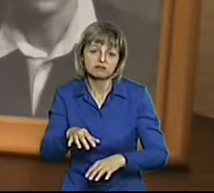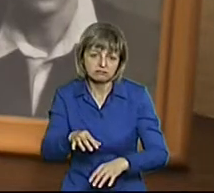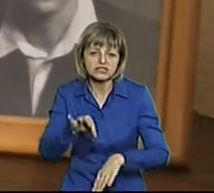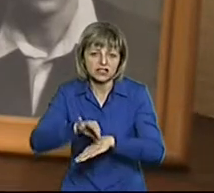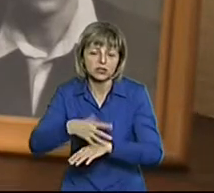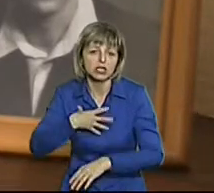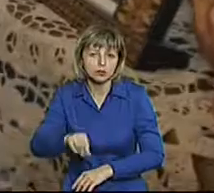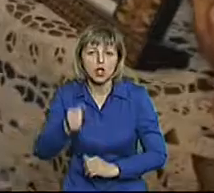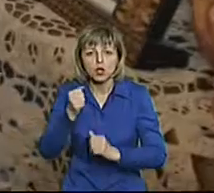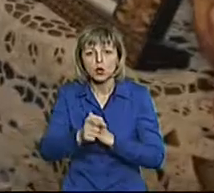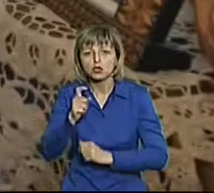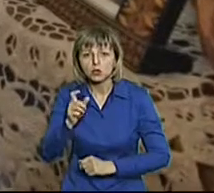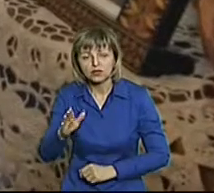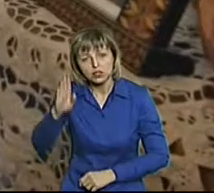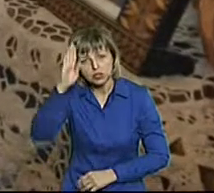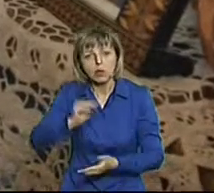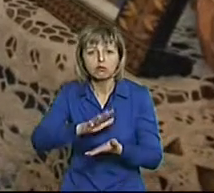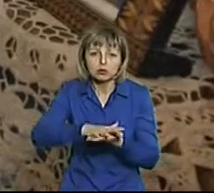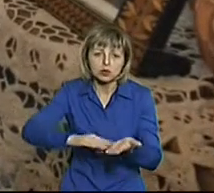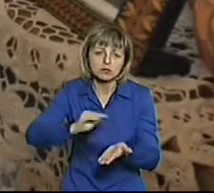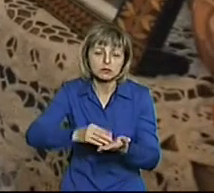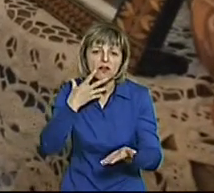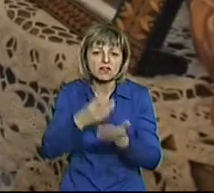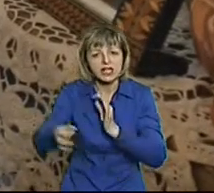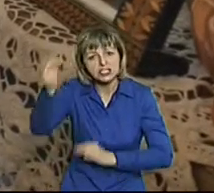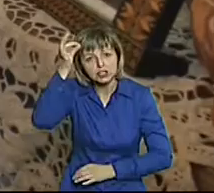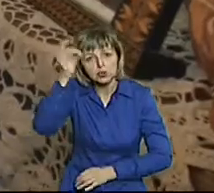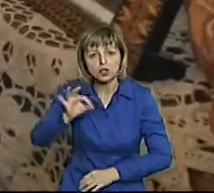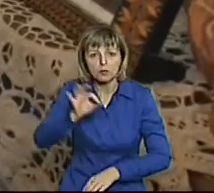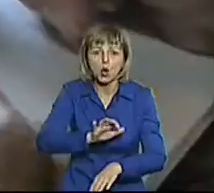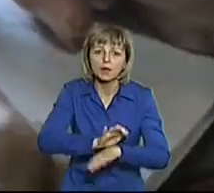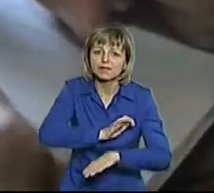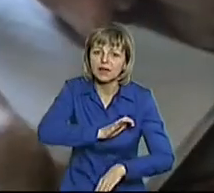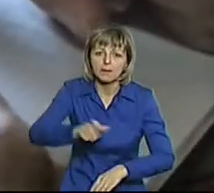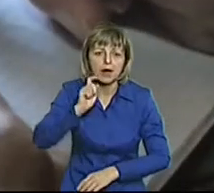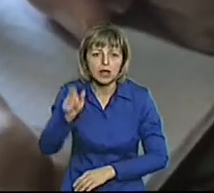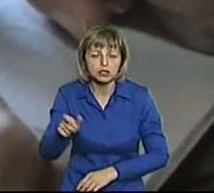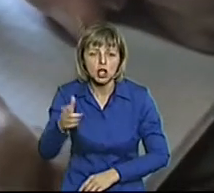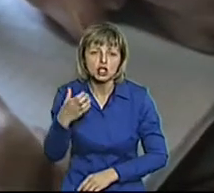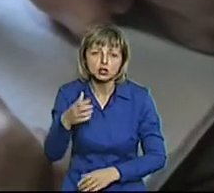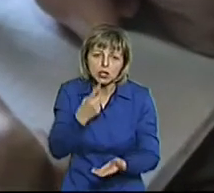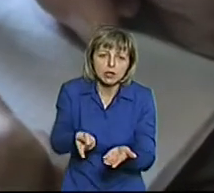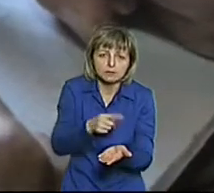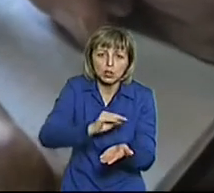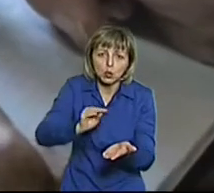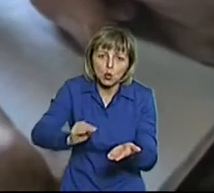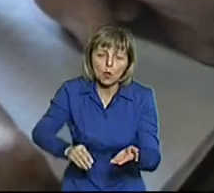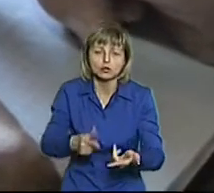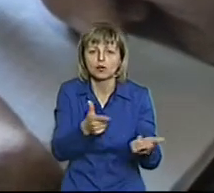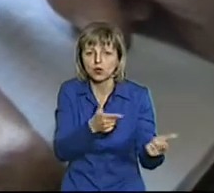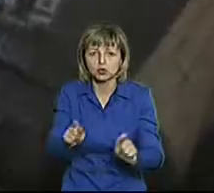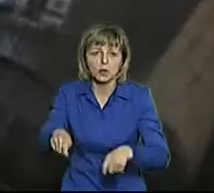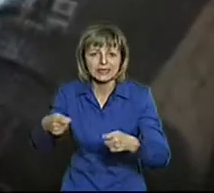Кожну вільну хвилину чоловік продовжує записувати власні спогади про депортацію. Сотні сторінок рукописів, каже, готовий